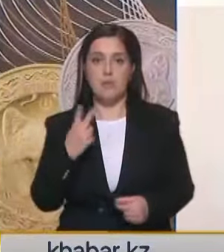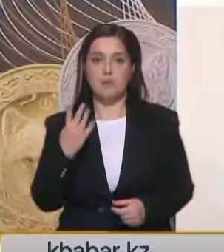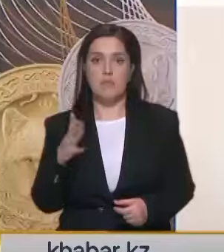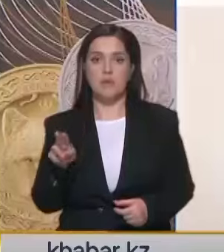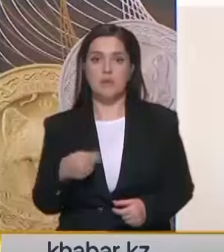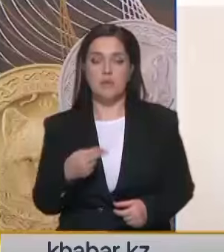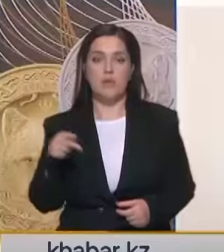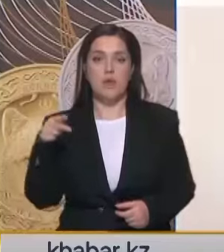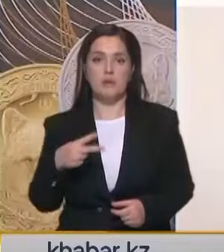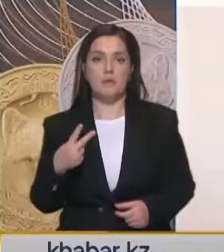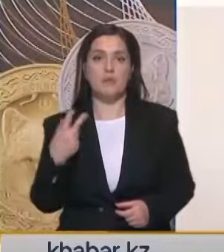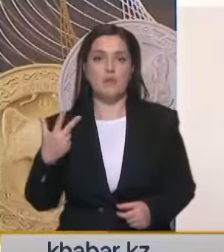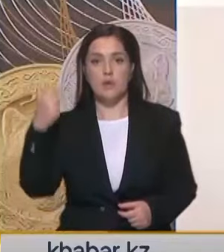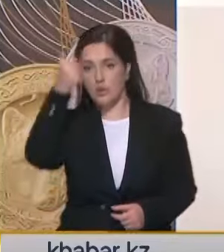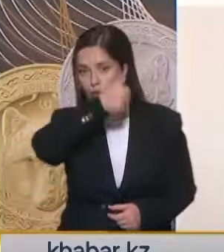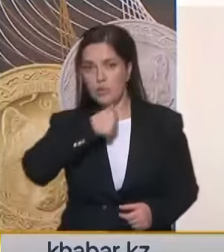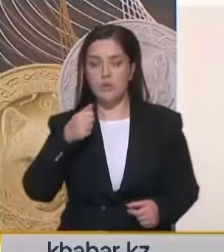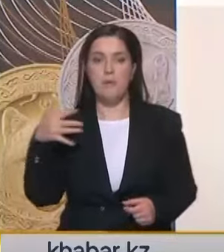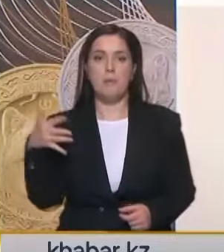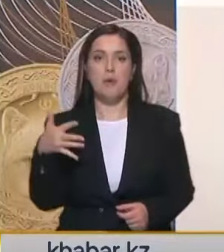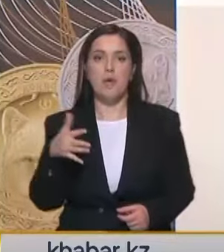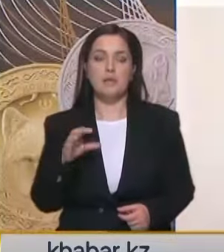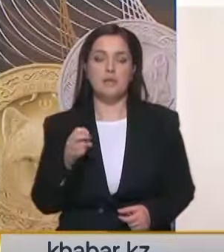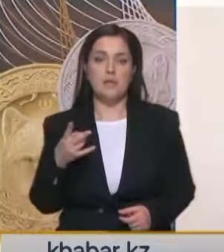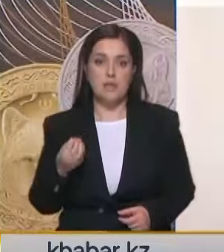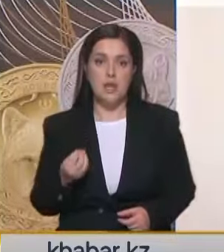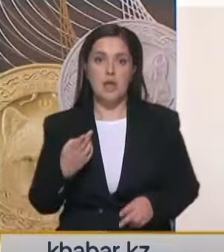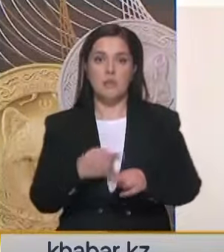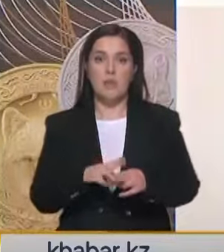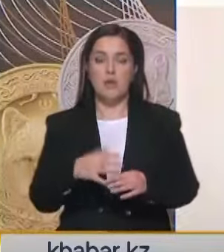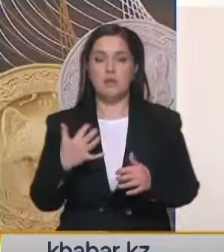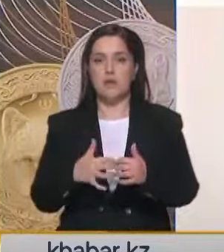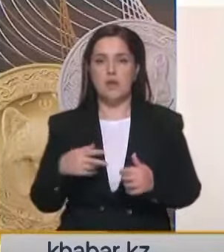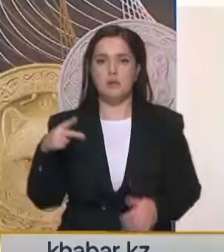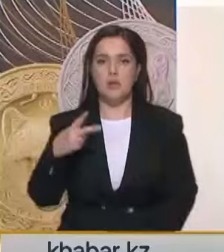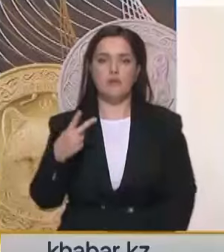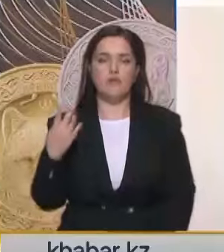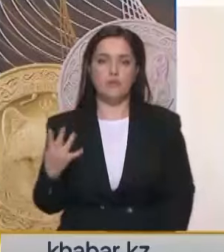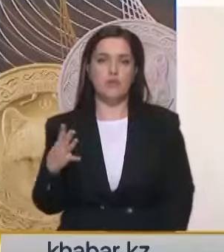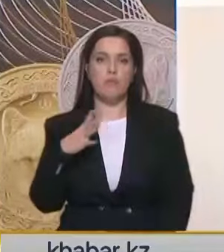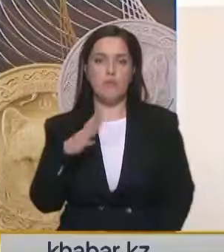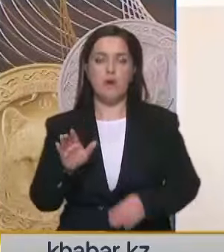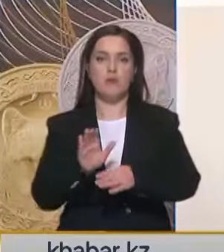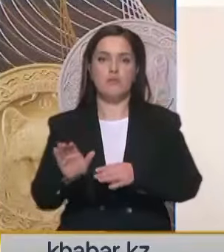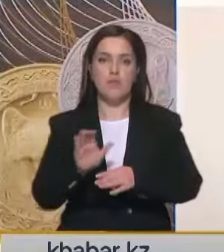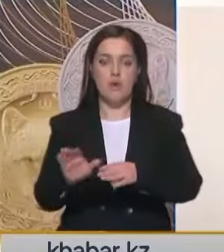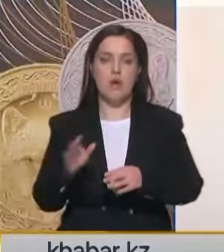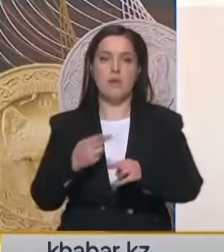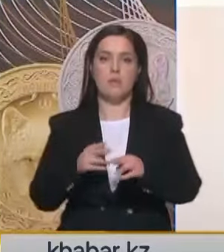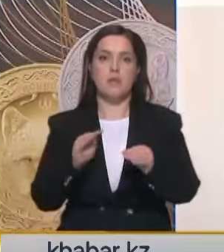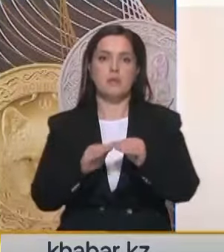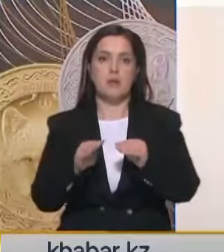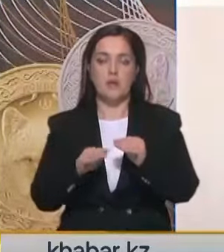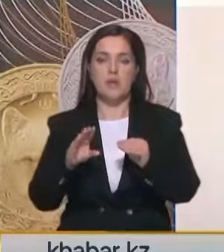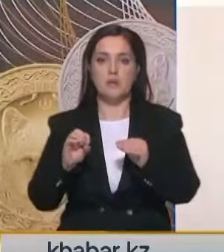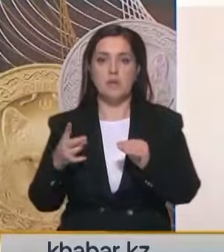25 декабря 2023 года номиналом 5 тысяч тенге. В середине 2024 года была выпущена банкнота номиналом 10 тысяч